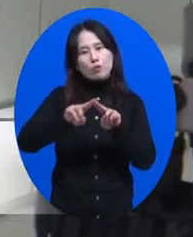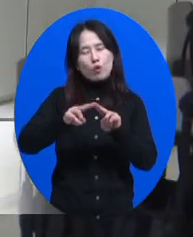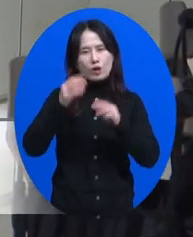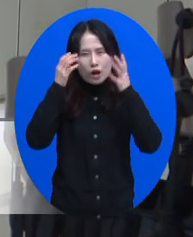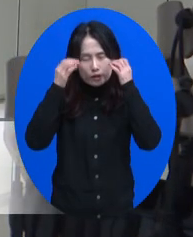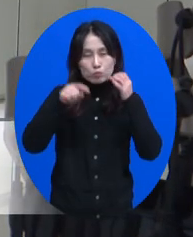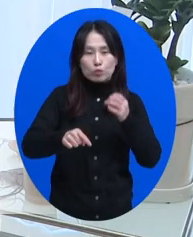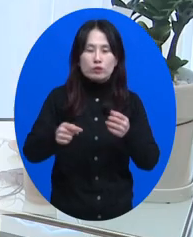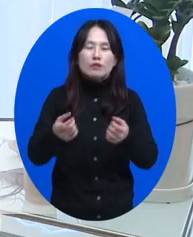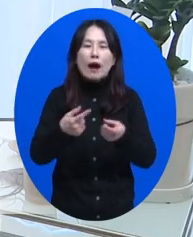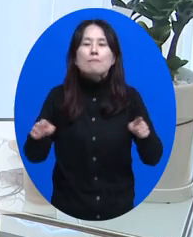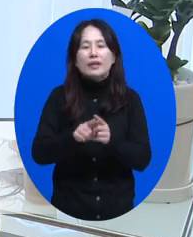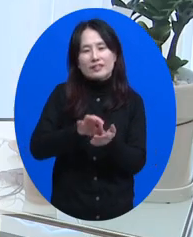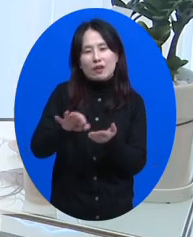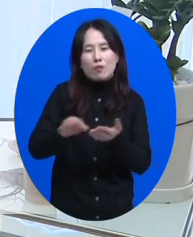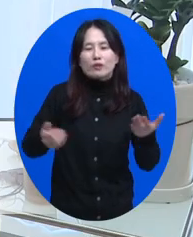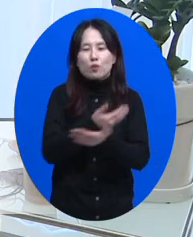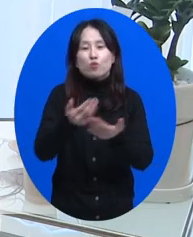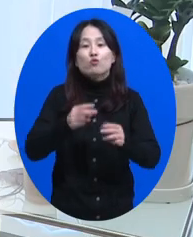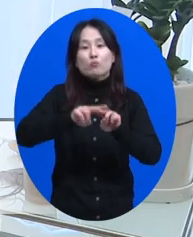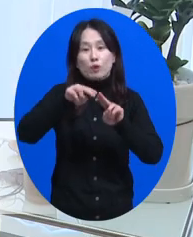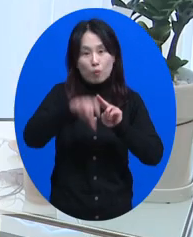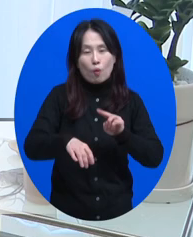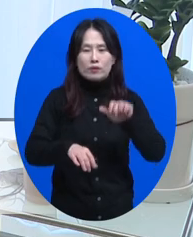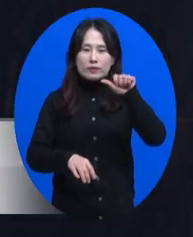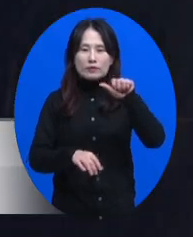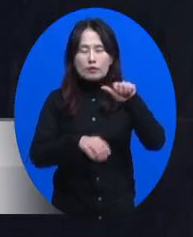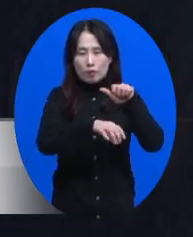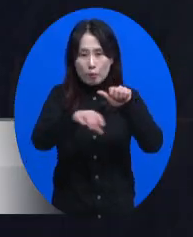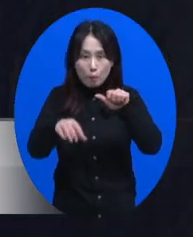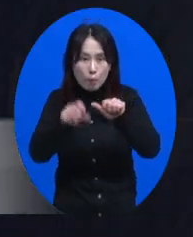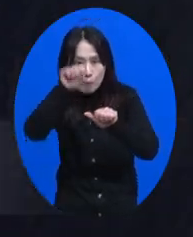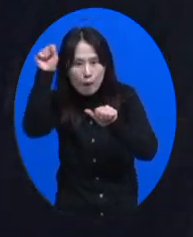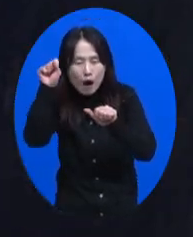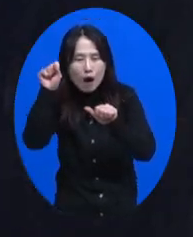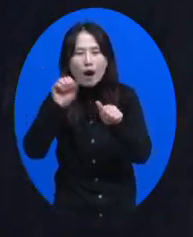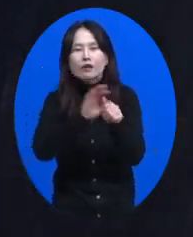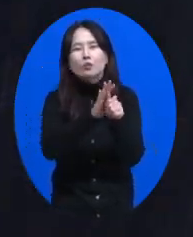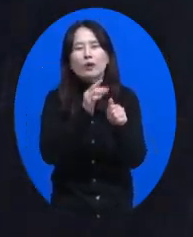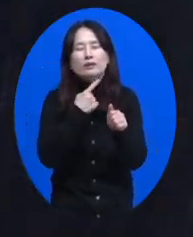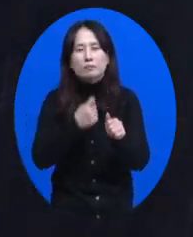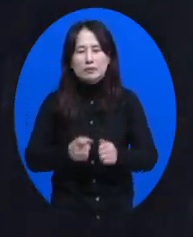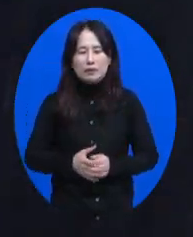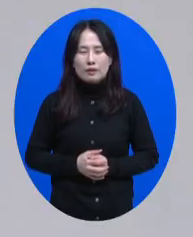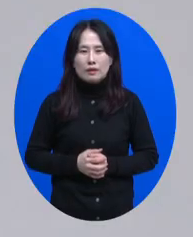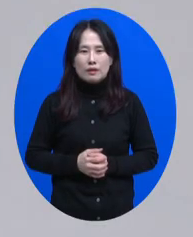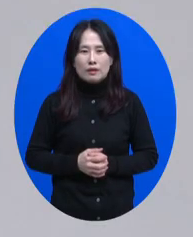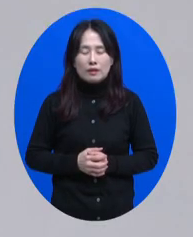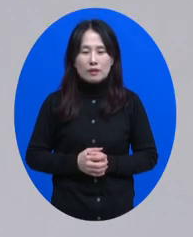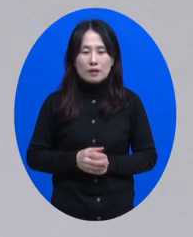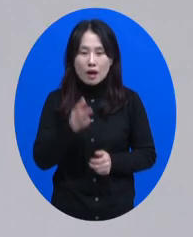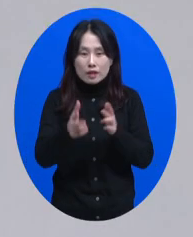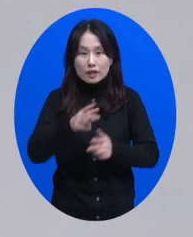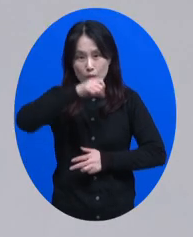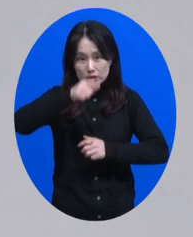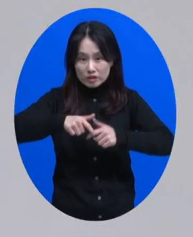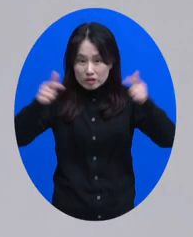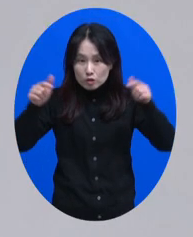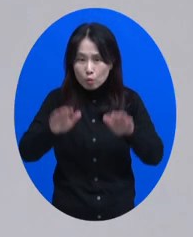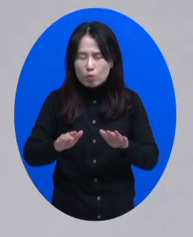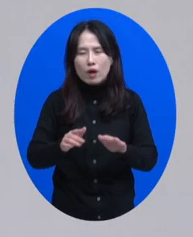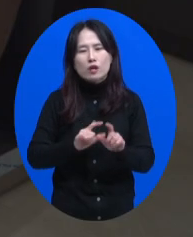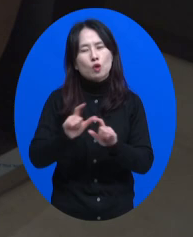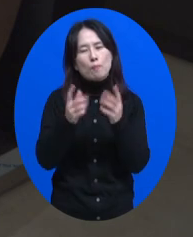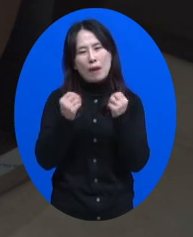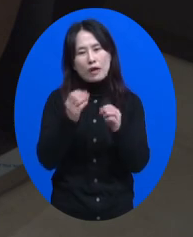샴푸대 등을 공유하는 공유 미용실 등 총 5건의 실증 특례 승인을 통과시켰습니다 돈은 사업 예산에 들려 올해는